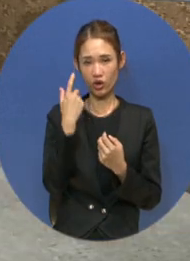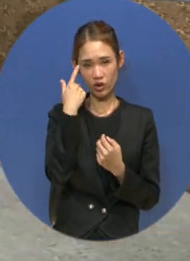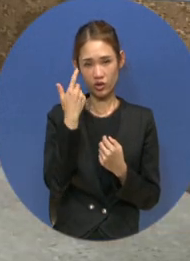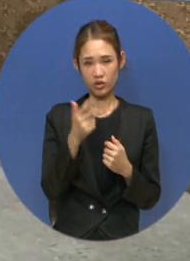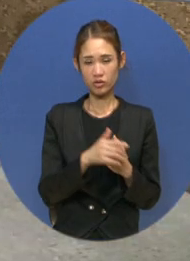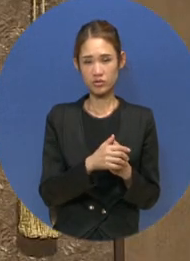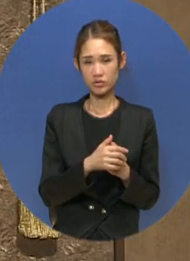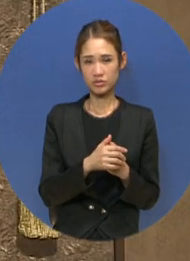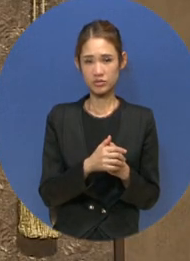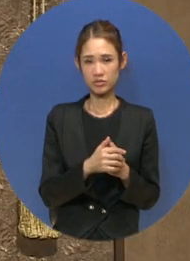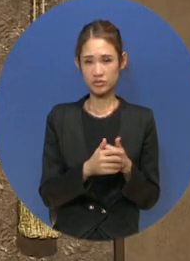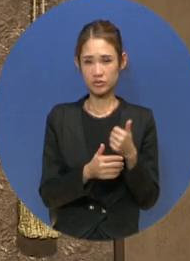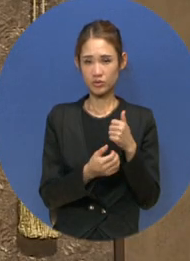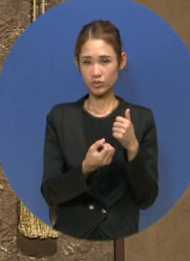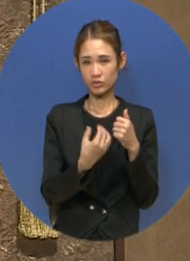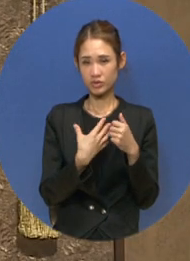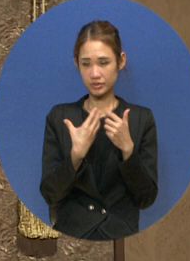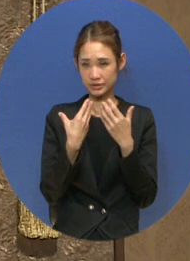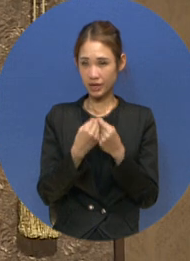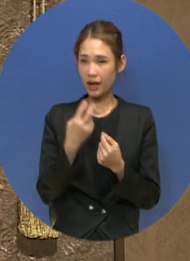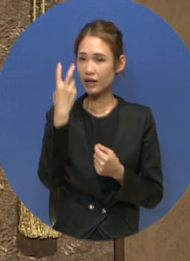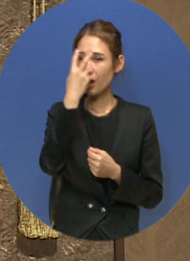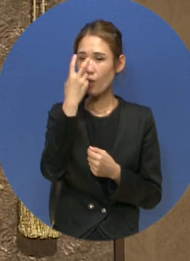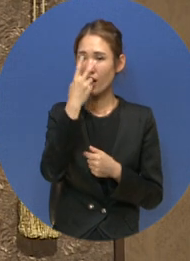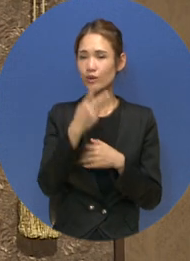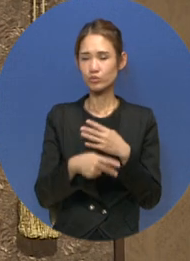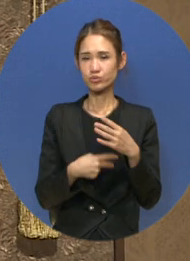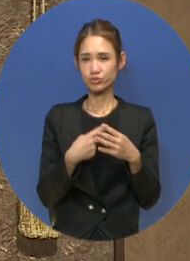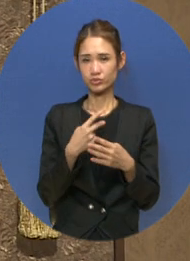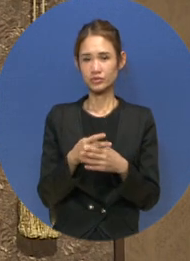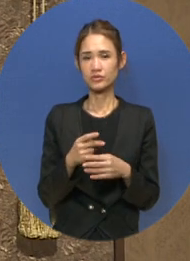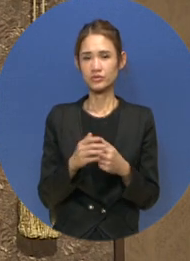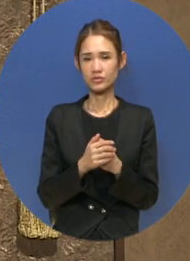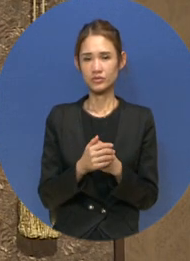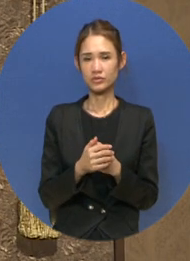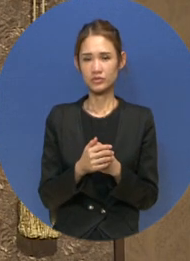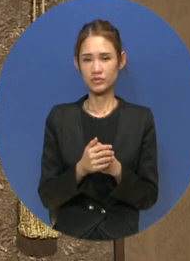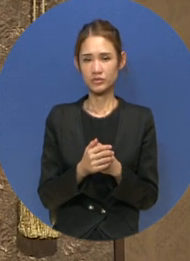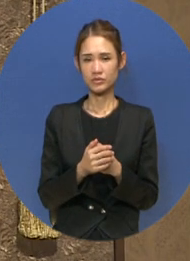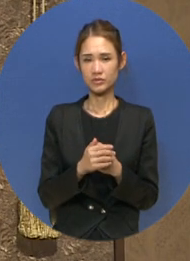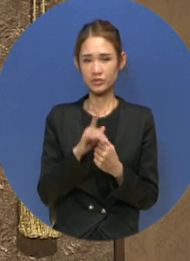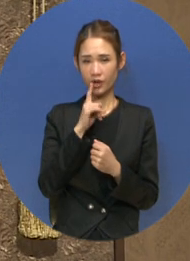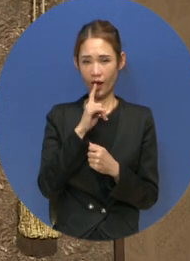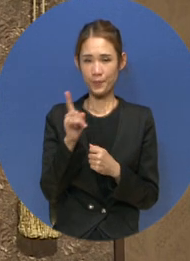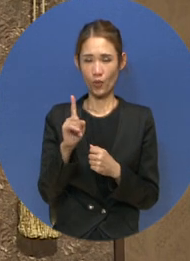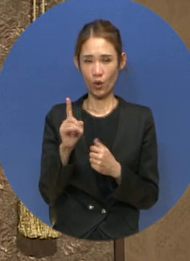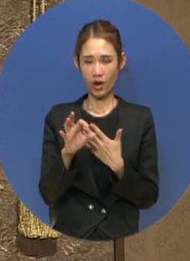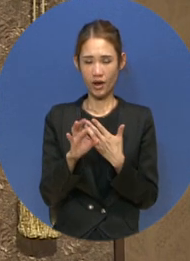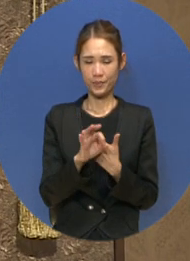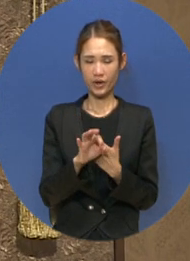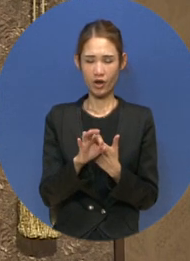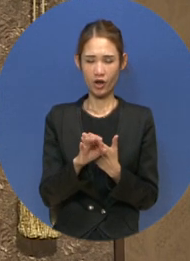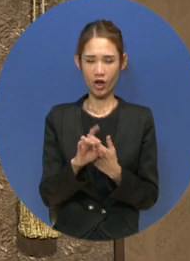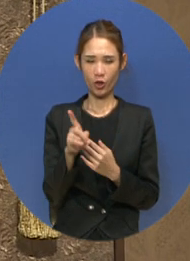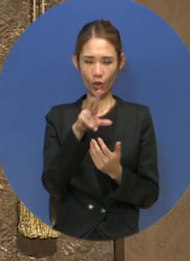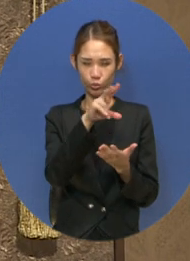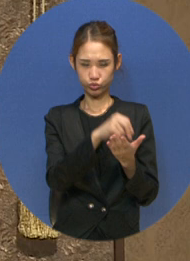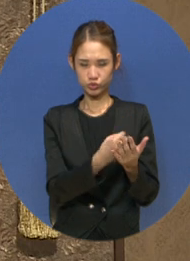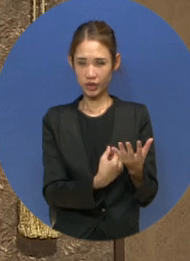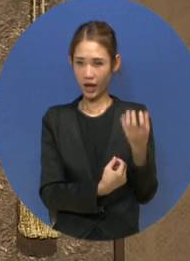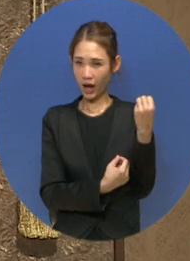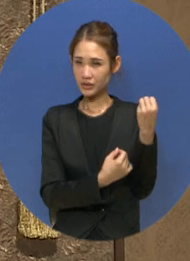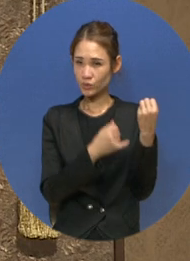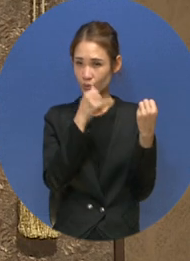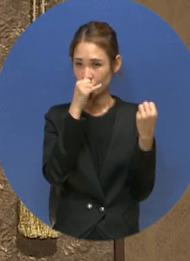그 우리 선생님께서 얘기하신 사례 관리 프로그램인데요. 예. 사례 관리라고 얘기되어지는 것은 어떤 문제를 가지고